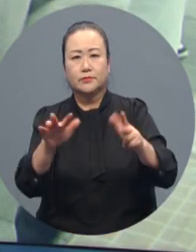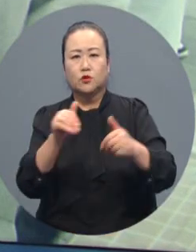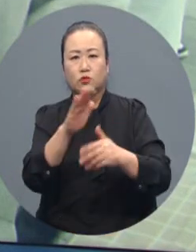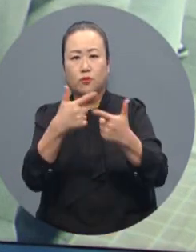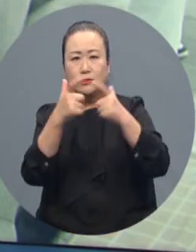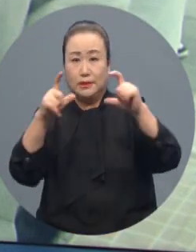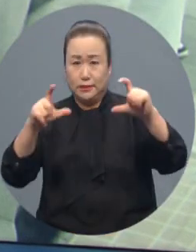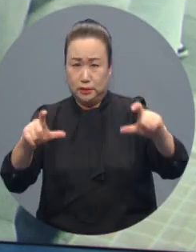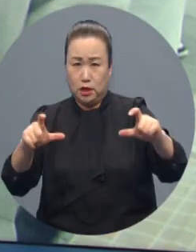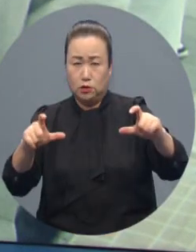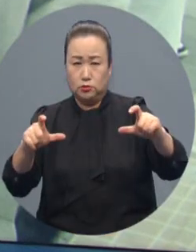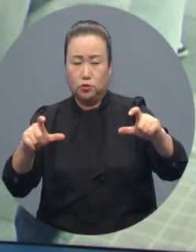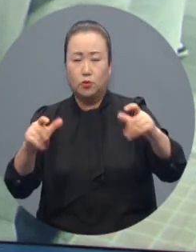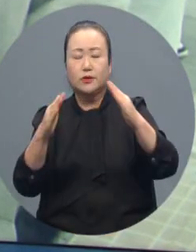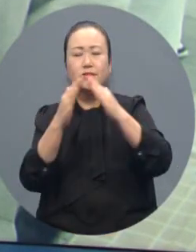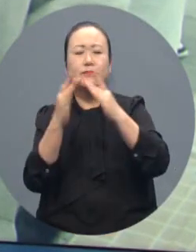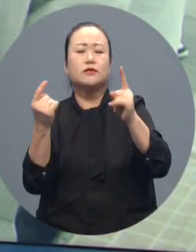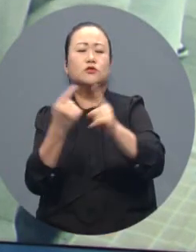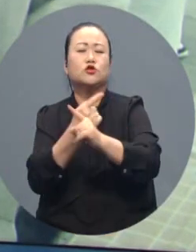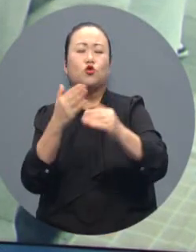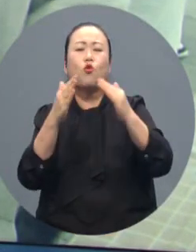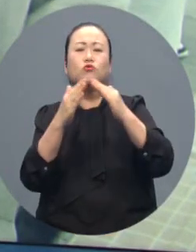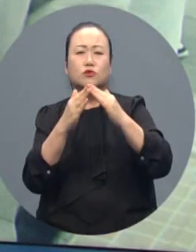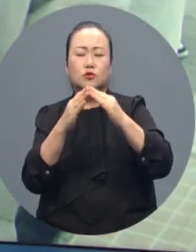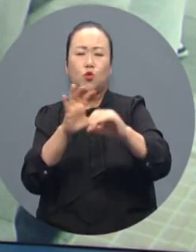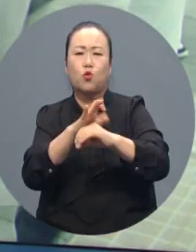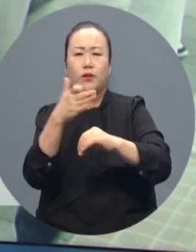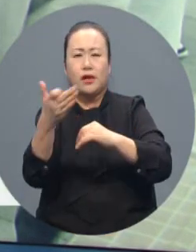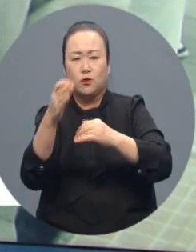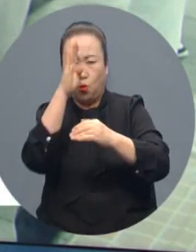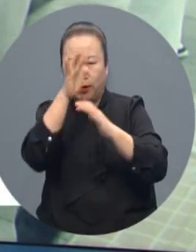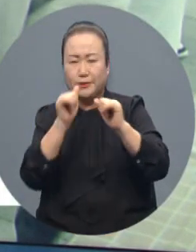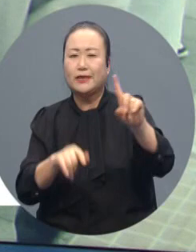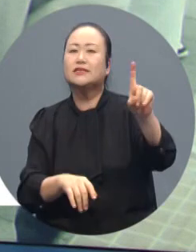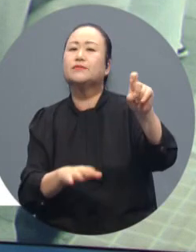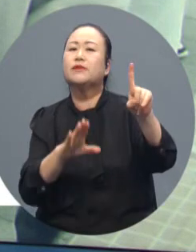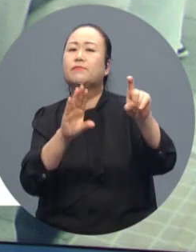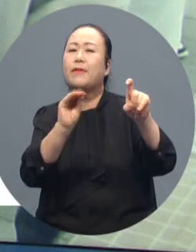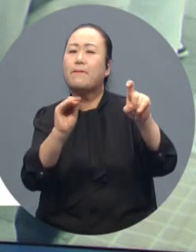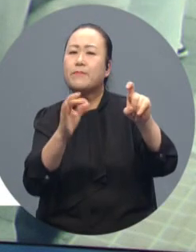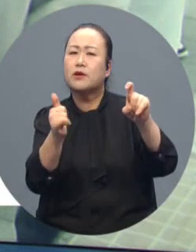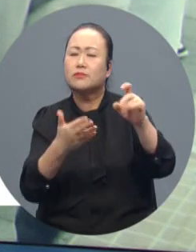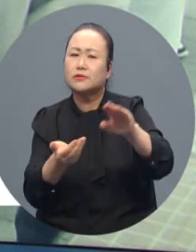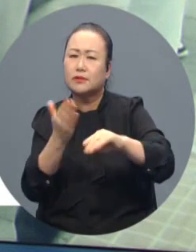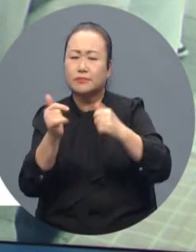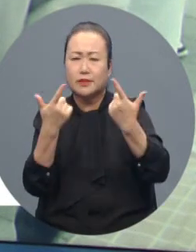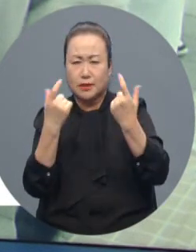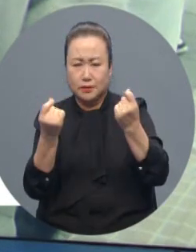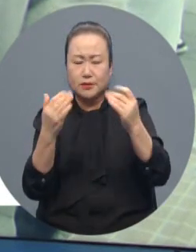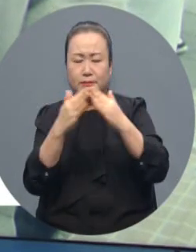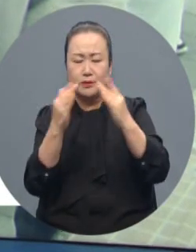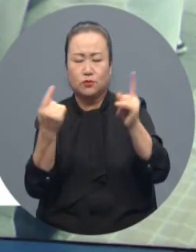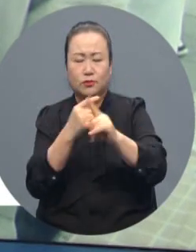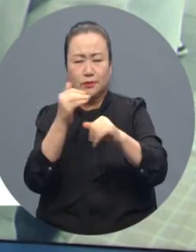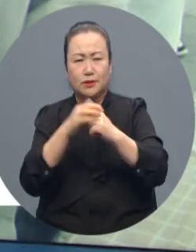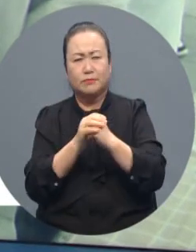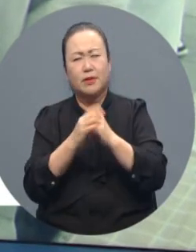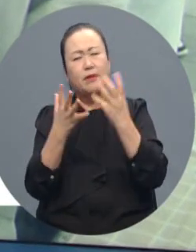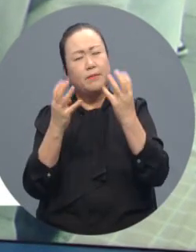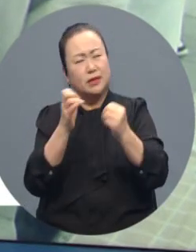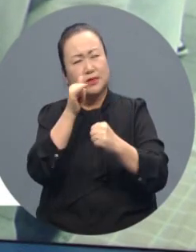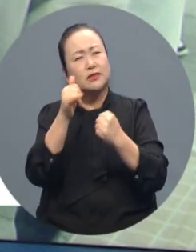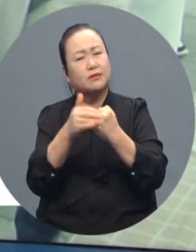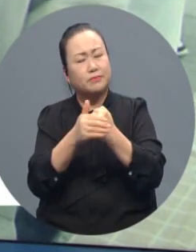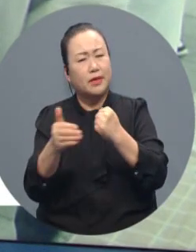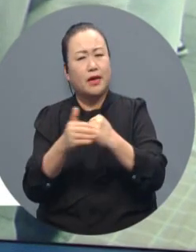지금 우리 부산 지역에서 재택 치료 중인 코로나19 환자는 11만 명이 넘습니다. 이렇게 재택 환자의 규모가 워낙